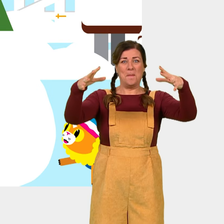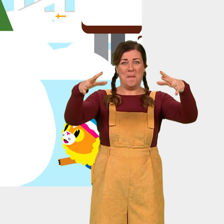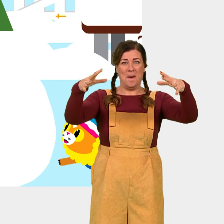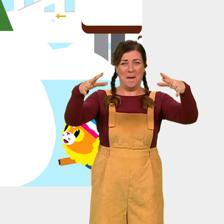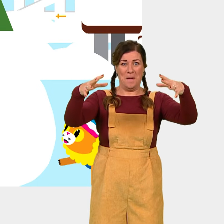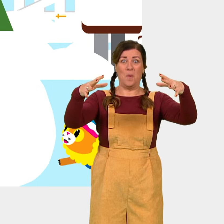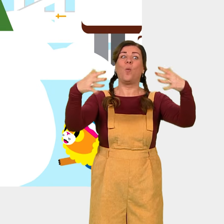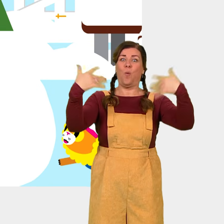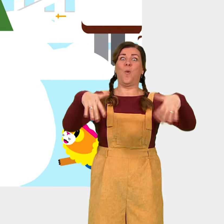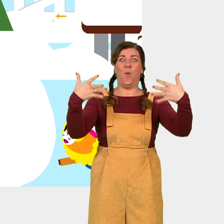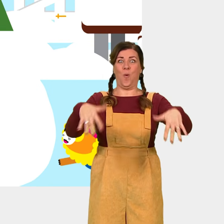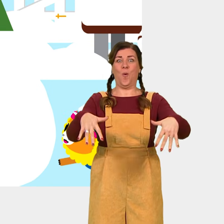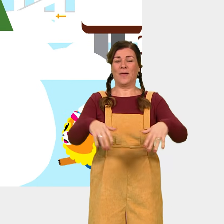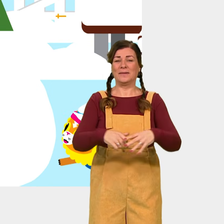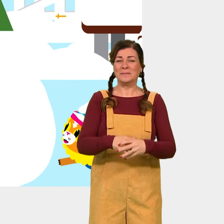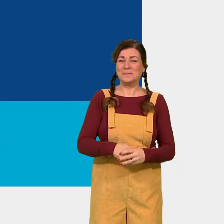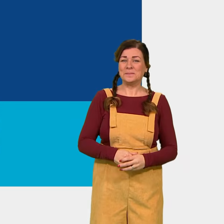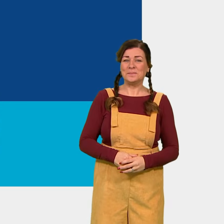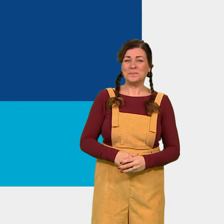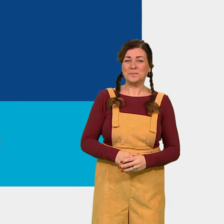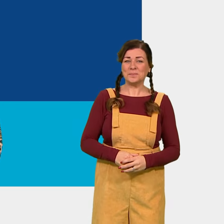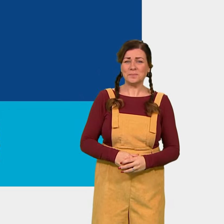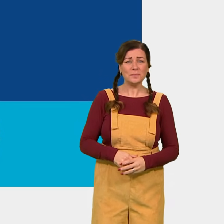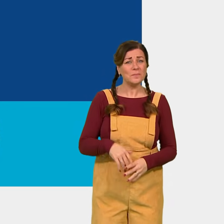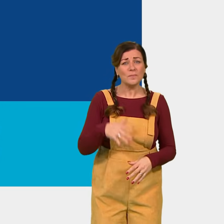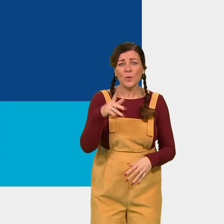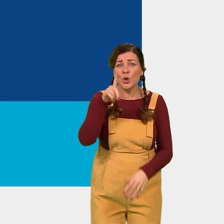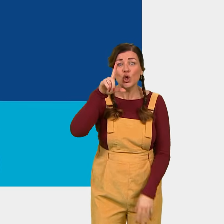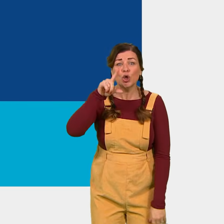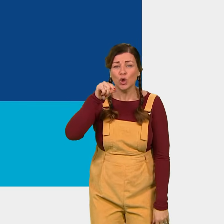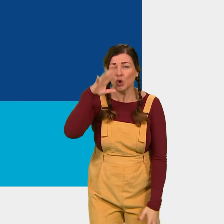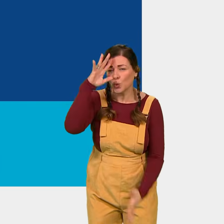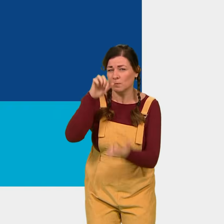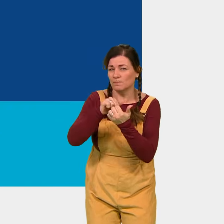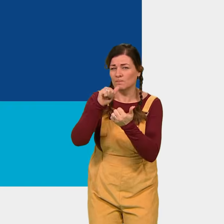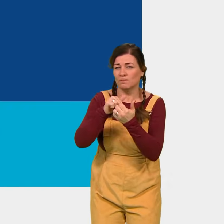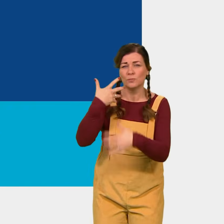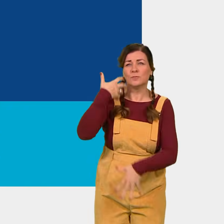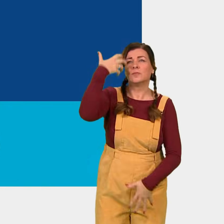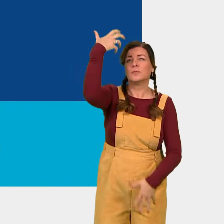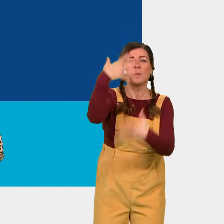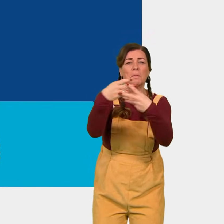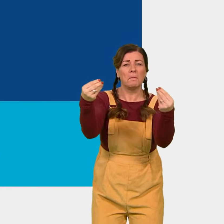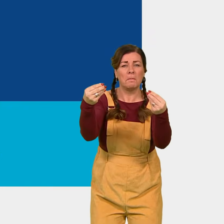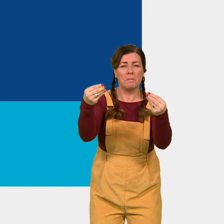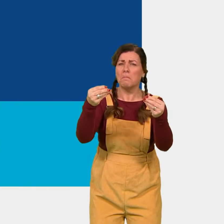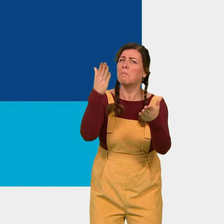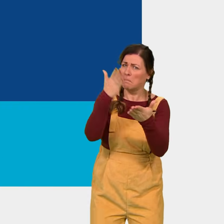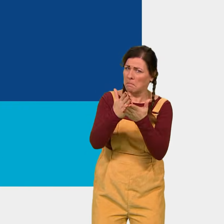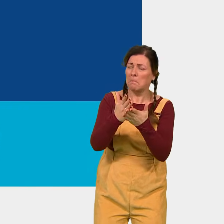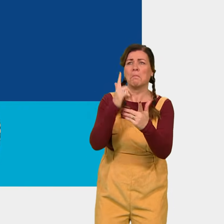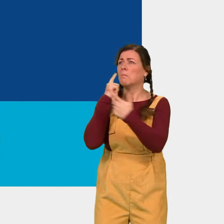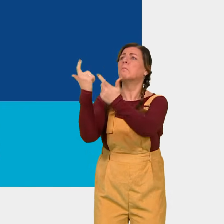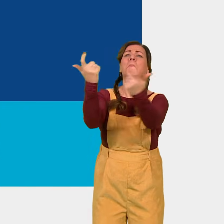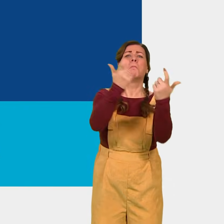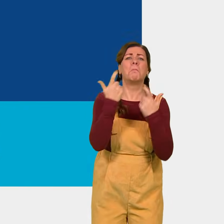eira llew yn fwy fyth. Doedd Cyw heb anghofio fod jangle ar goll, ac roedd hi'n benderfynol o